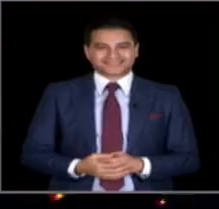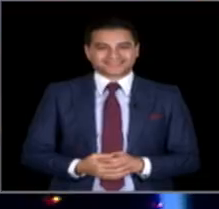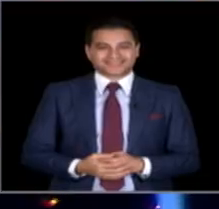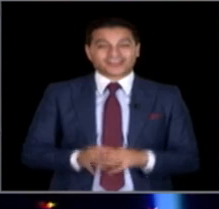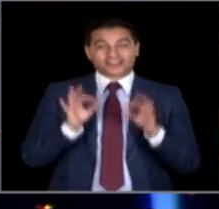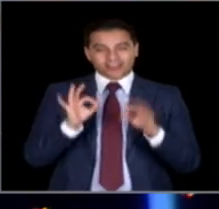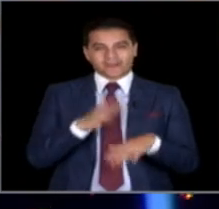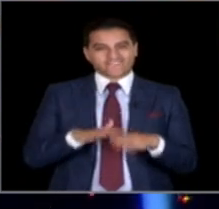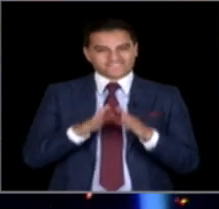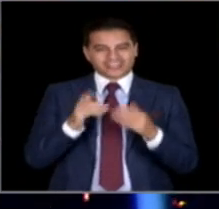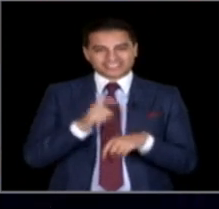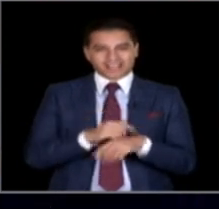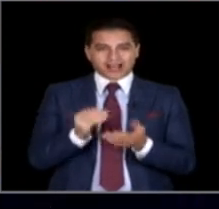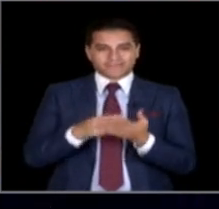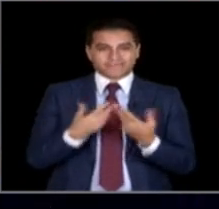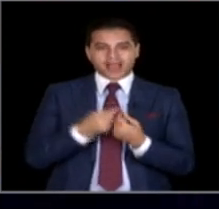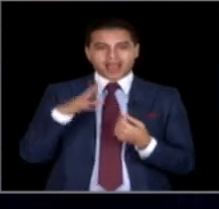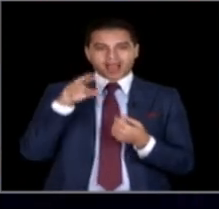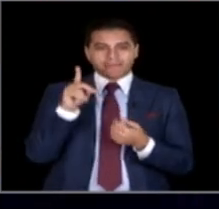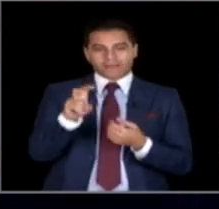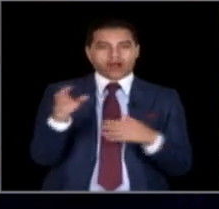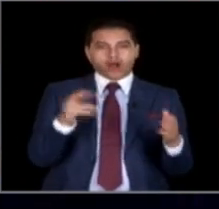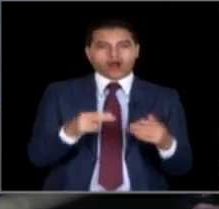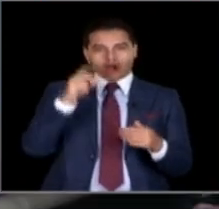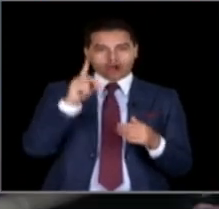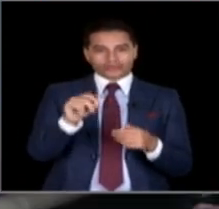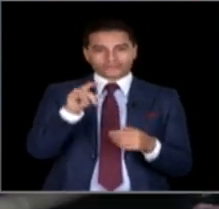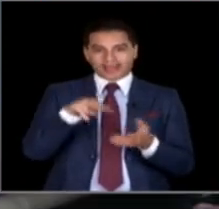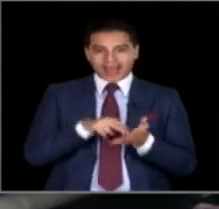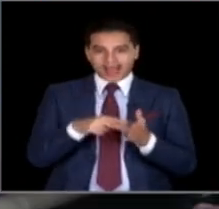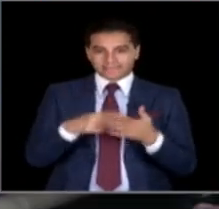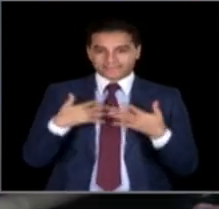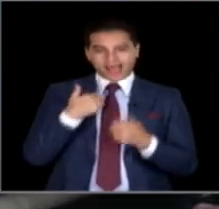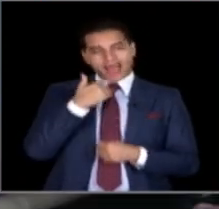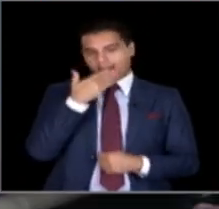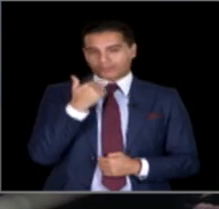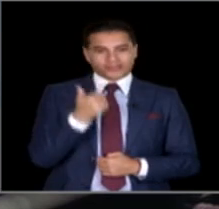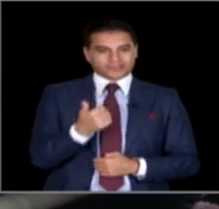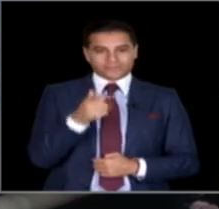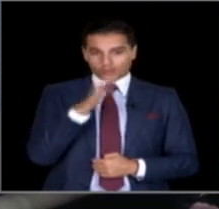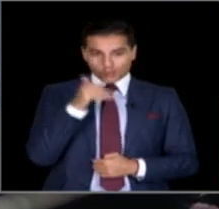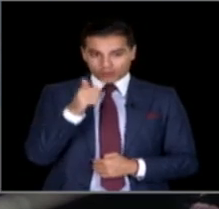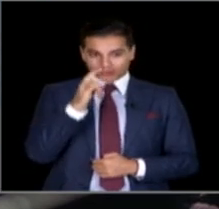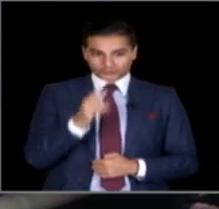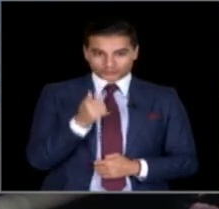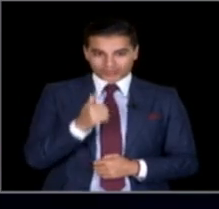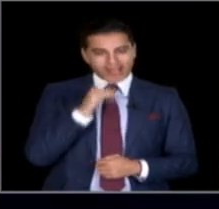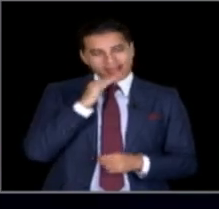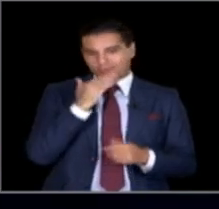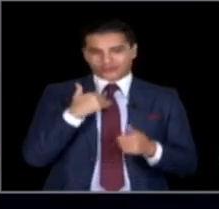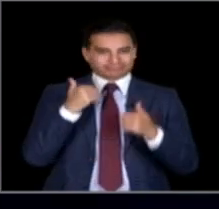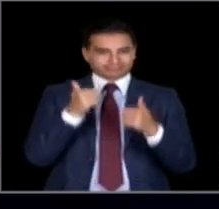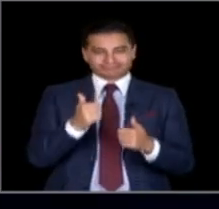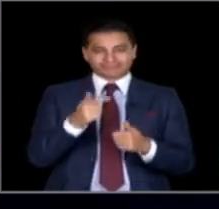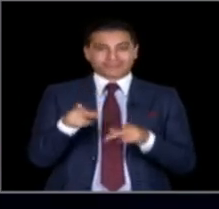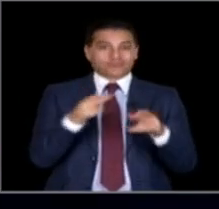طبعا فريق الساعة بيضم هبة عاطف. هبة عاطف، ازيك يا هبة؟ الحمد لله. كله كويس؟ الحمد لله.